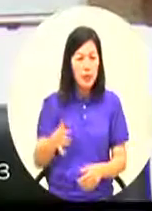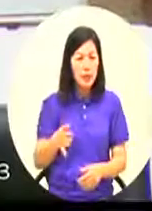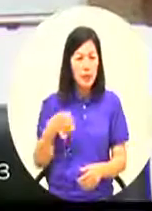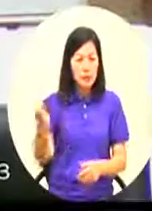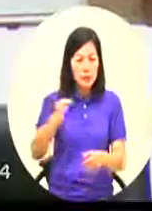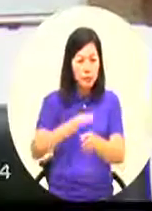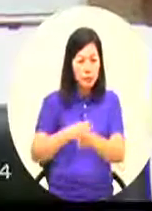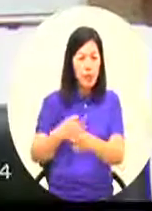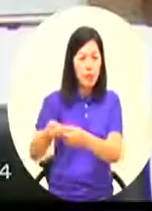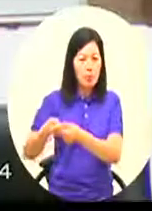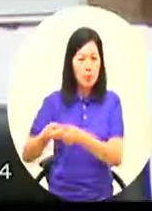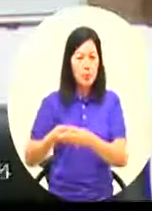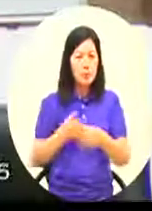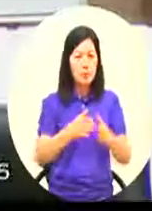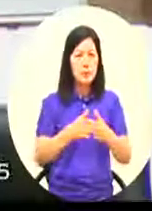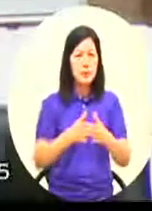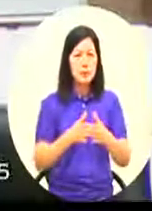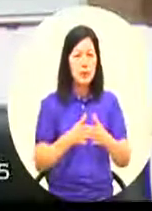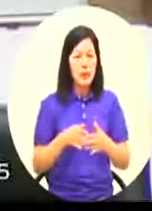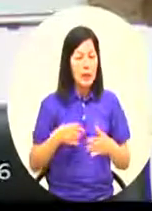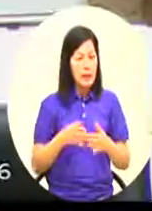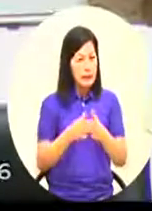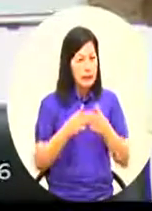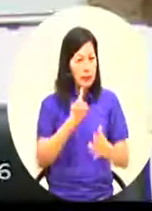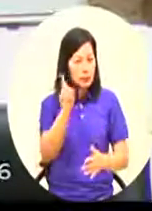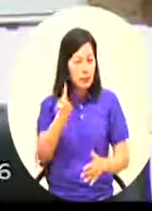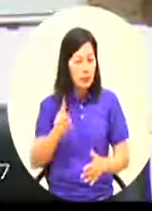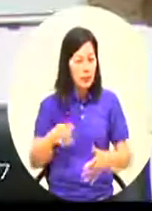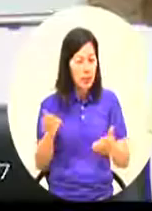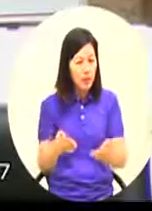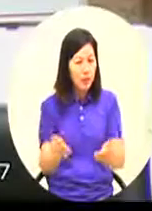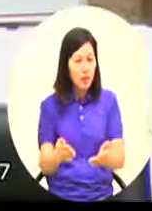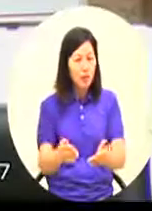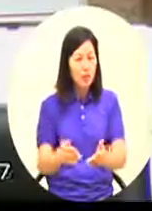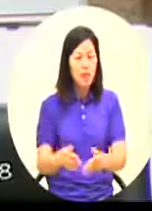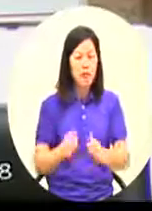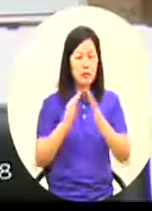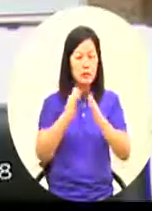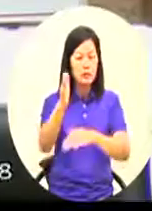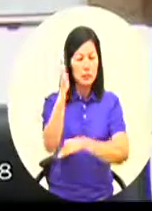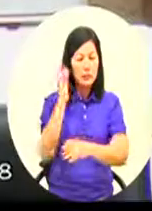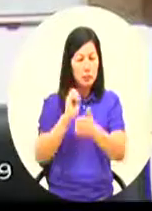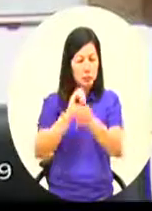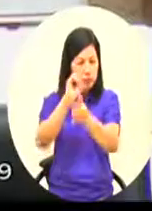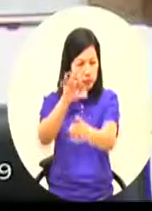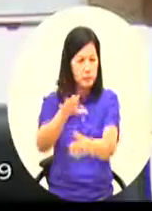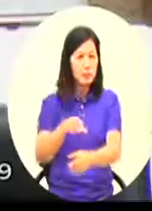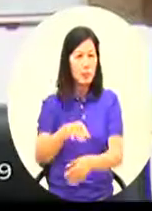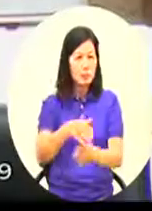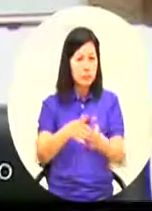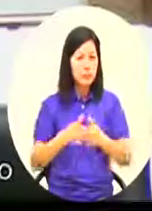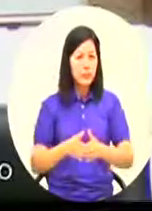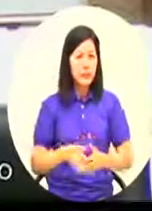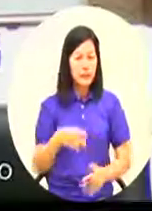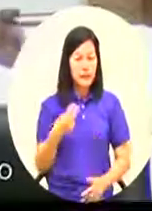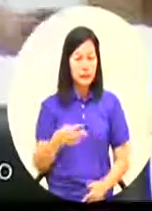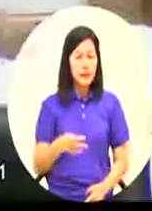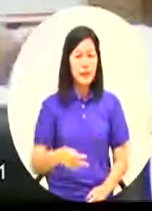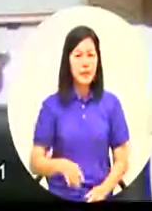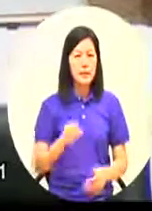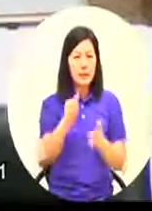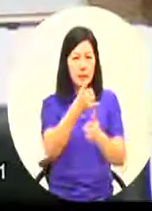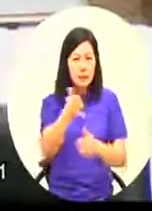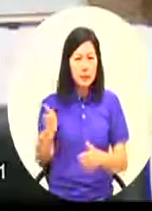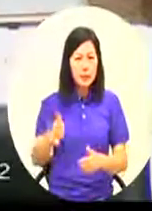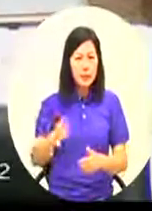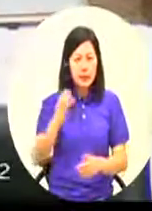费，不但把我们的需求建设跟我们市政府反映之外呢，我们议员也可以找